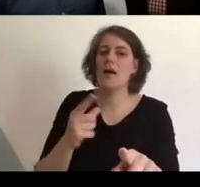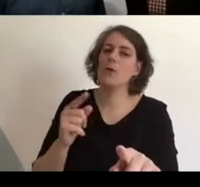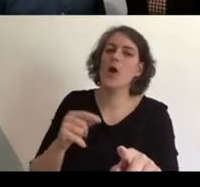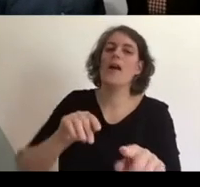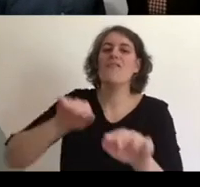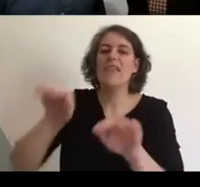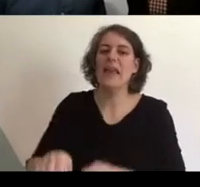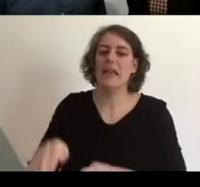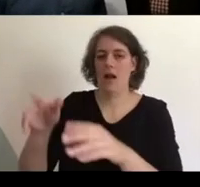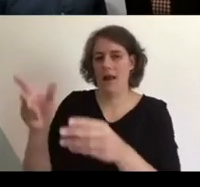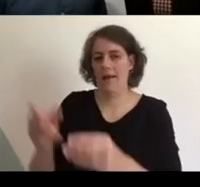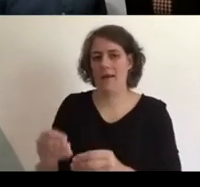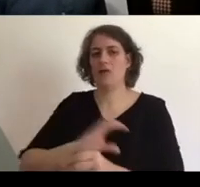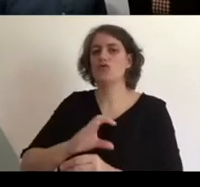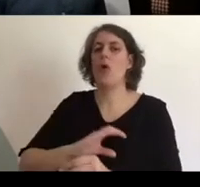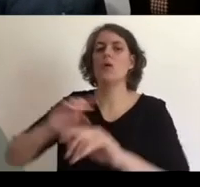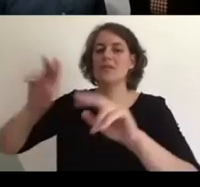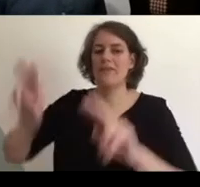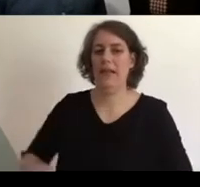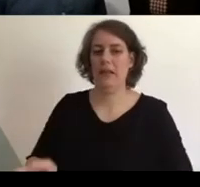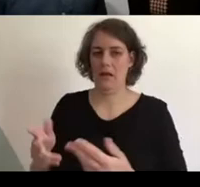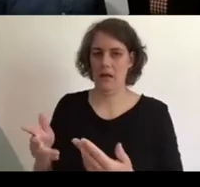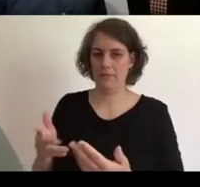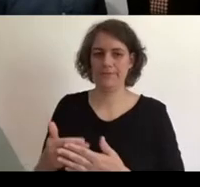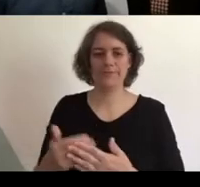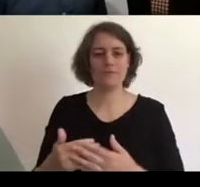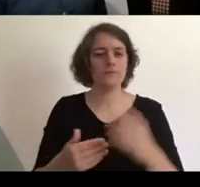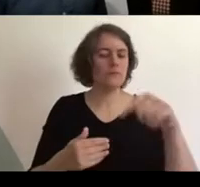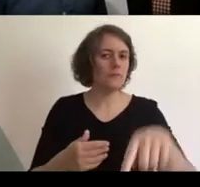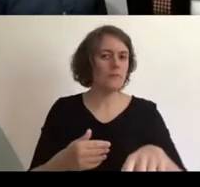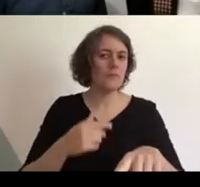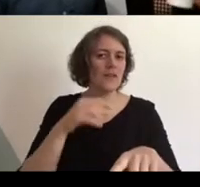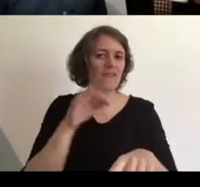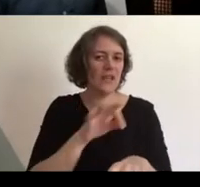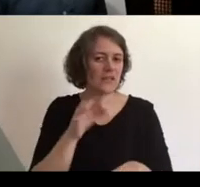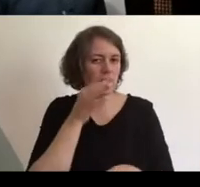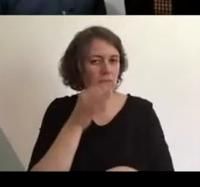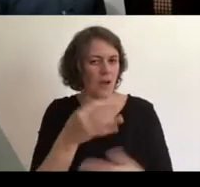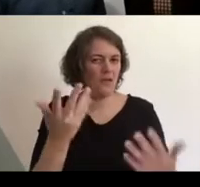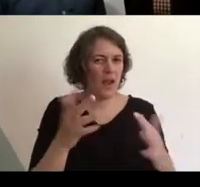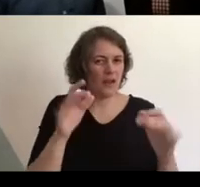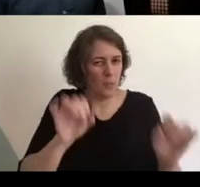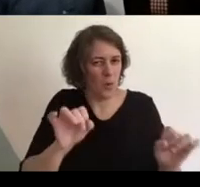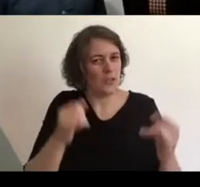tun? Also sind anonymisierte Bewerbungsverfahren jetzt die Patentlösung zum Beispiel?